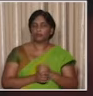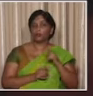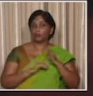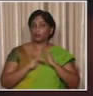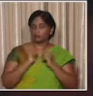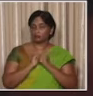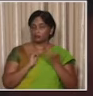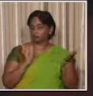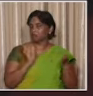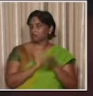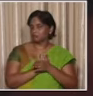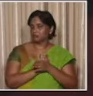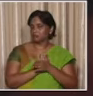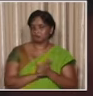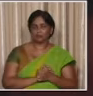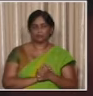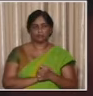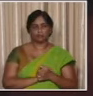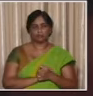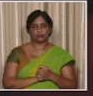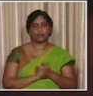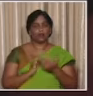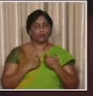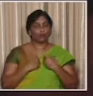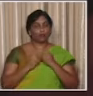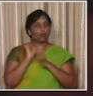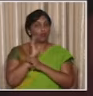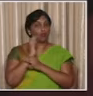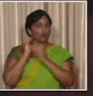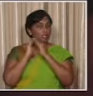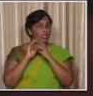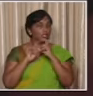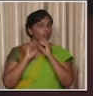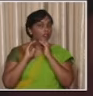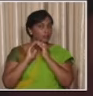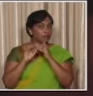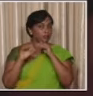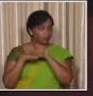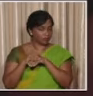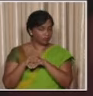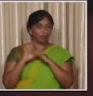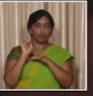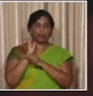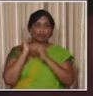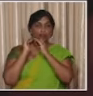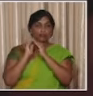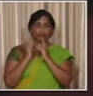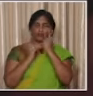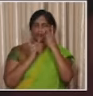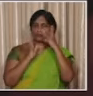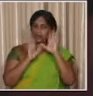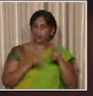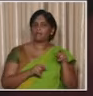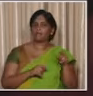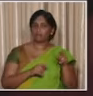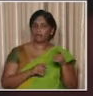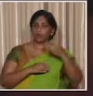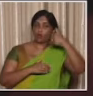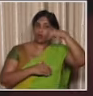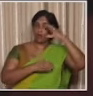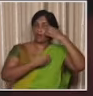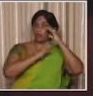කටයුතු වලට හවුල් වෙන්න. අපේ කෞතුකාගාර දෙපාර්තමේන්තුව යටතේ කෞතුකාගාර ගණනක් තියෙනවා. පුරා